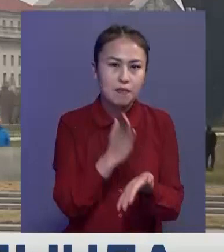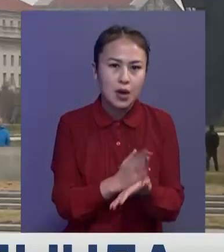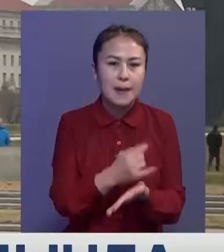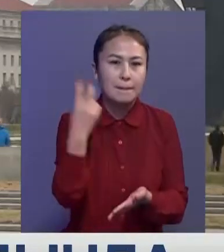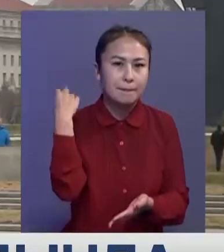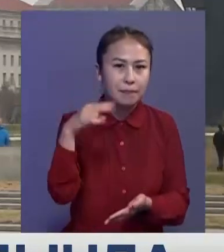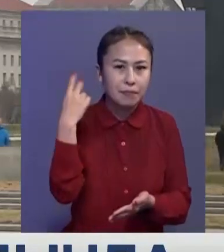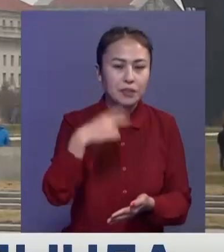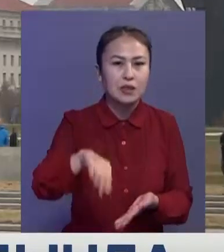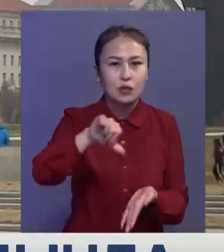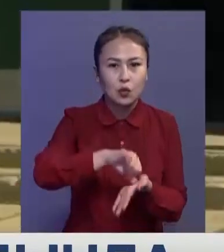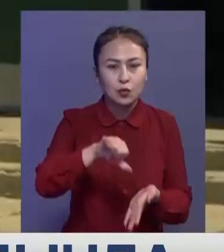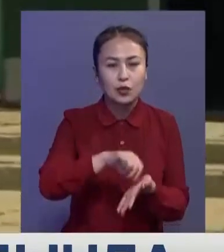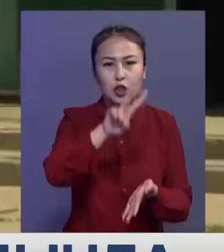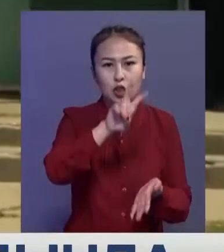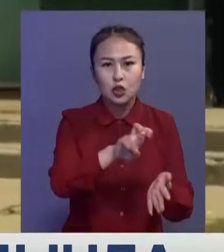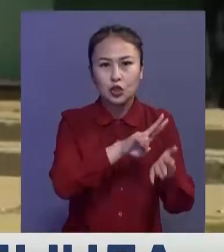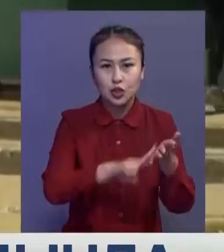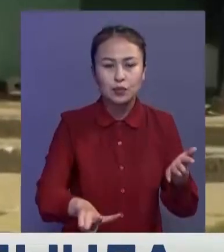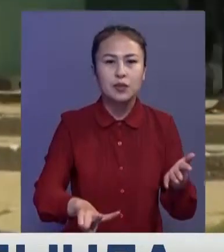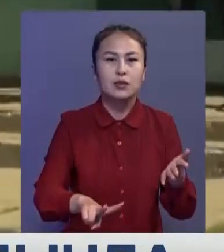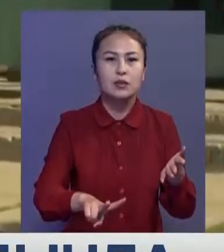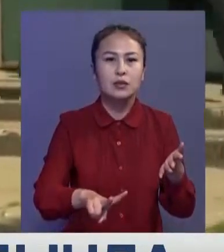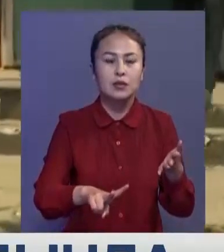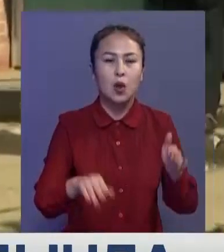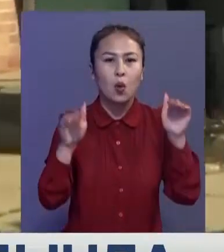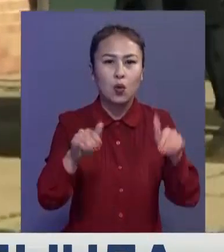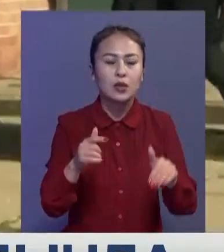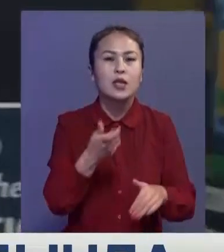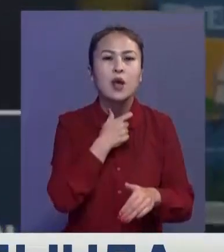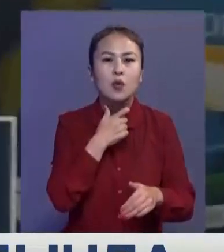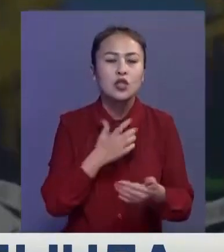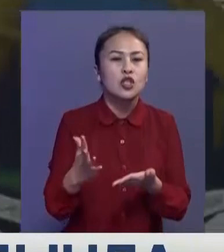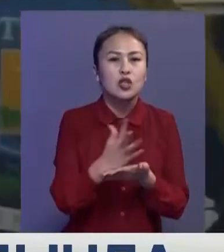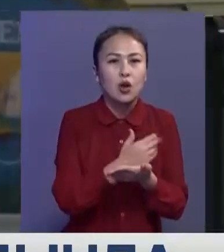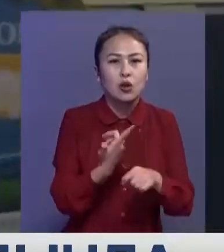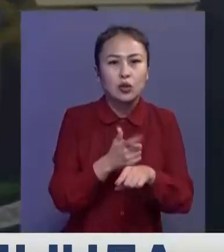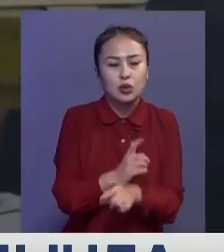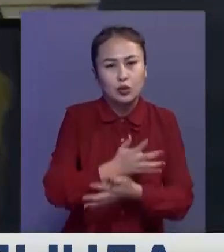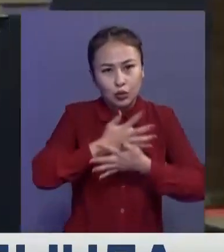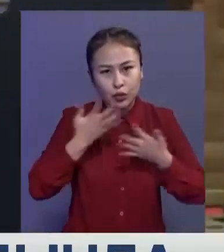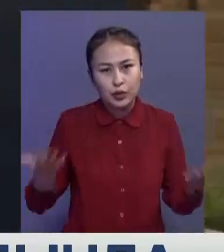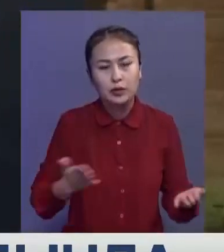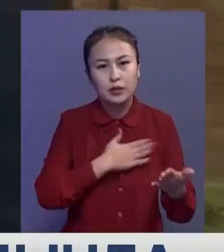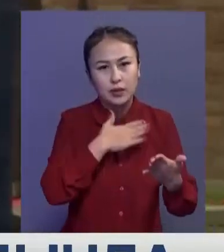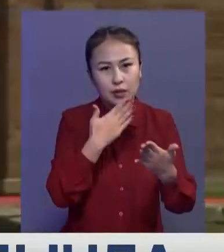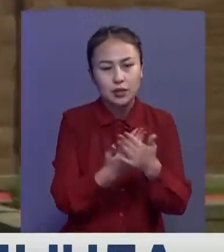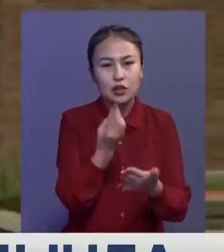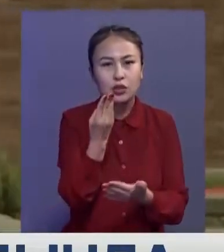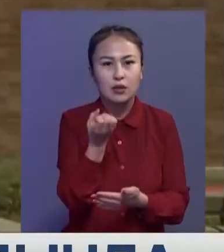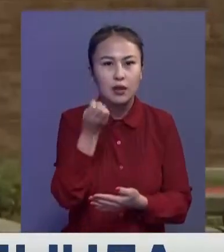президент атану үшін қажетті 270 электоралды колледждің дауысын жинауға өте үлкен әсер тигізетін штаттар,